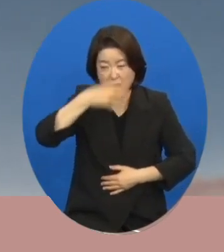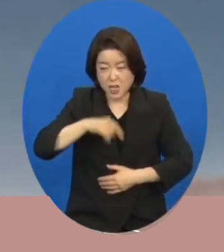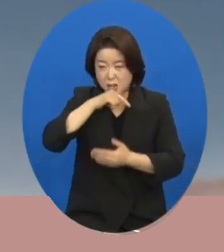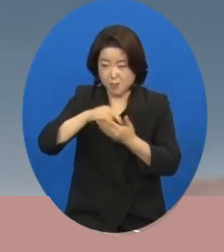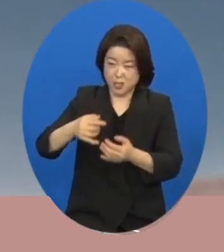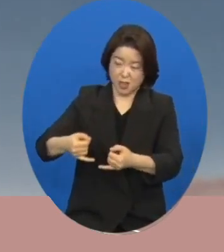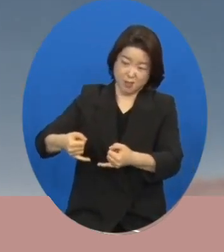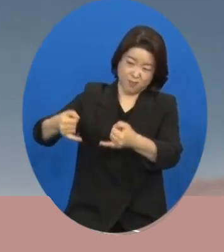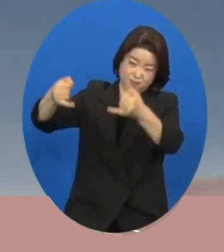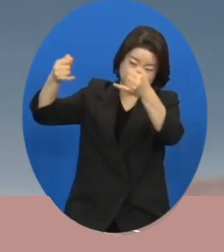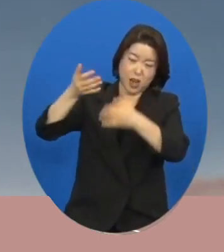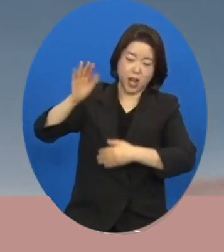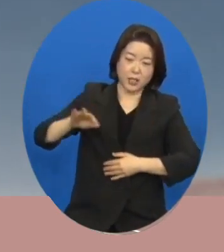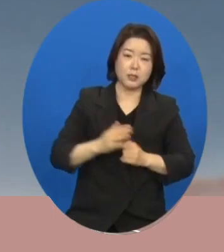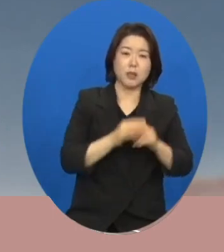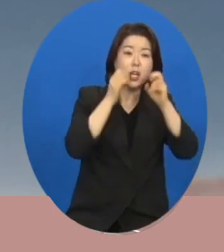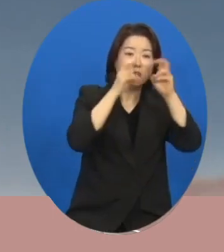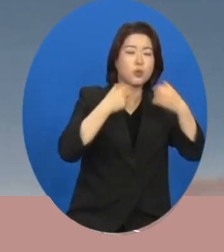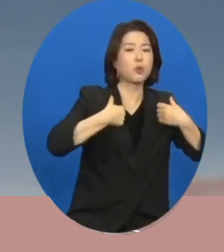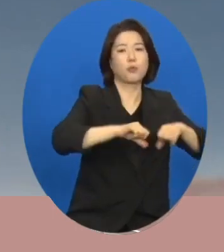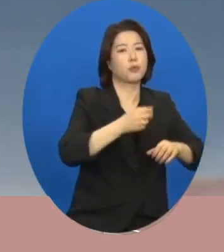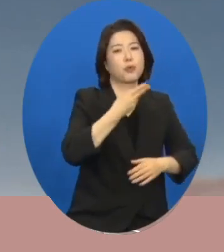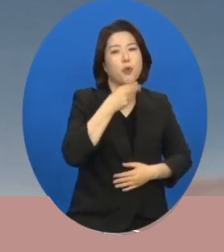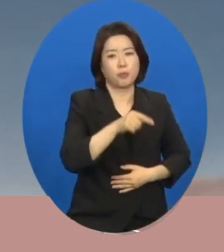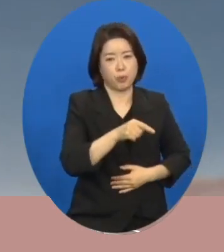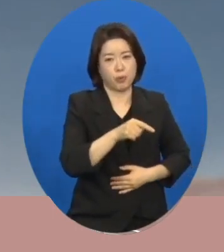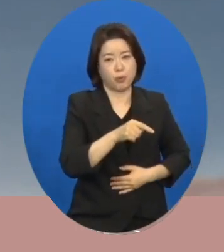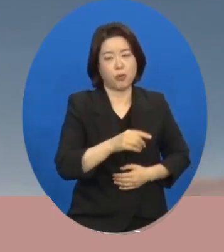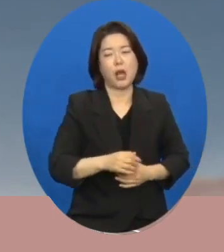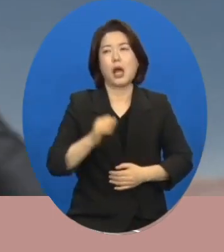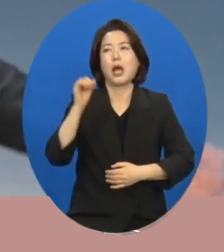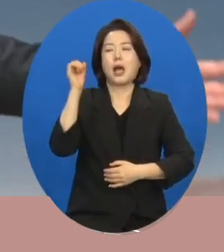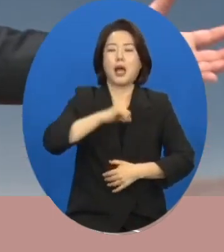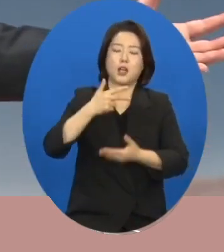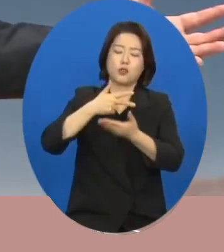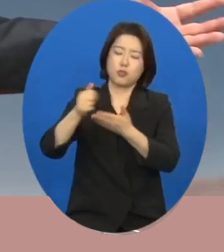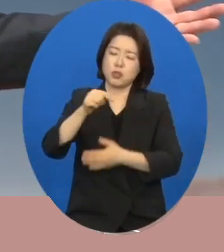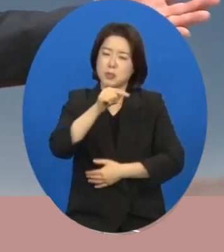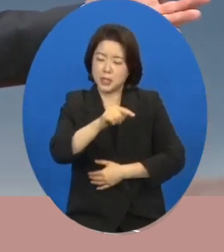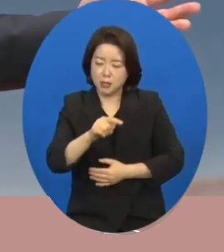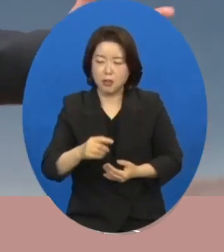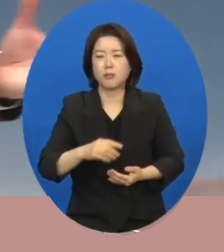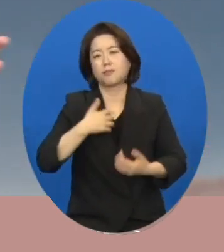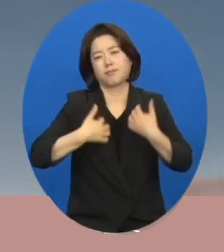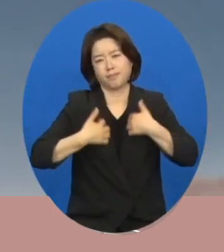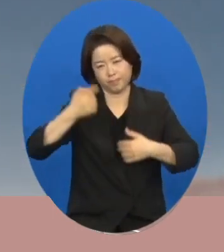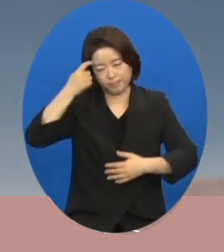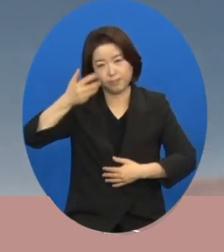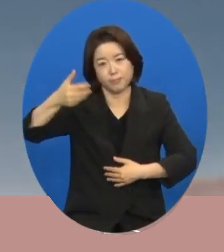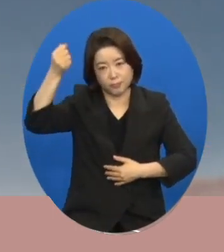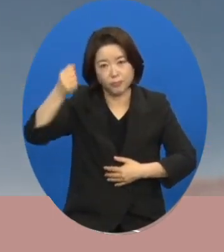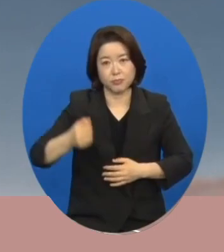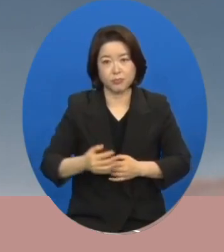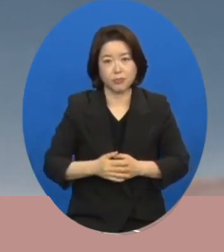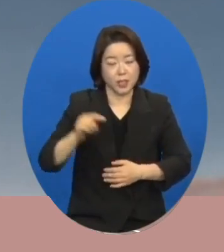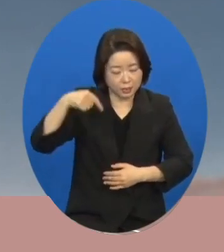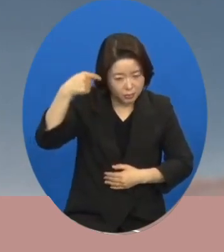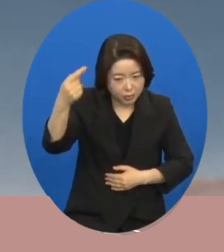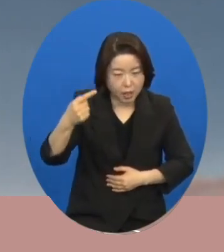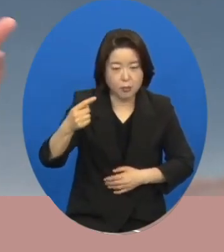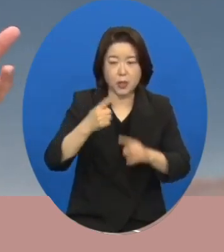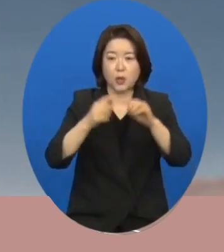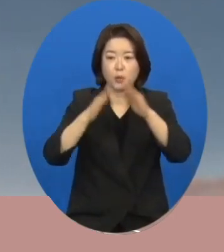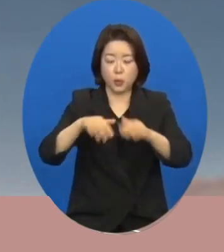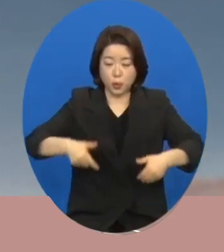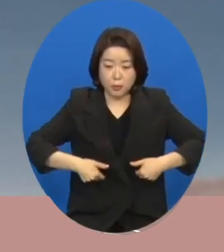때에도 우리가 선교를 포기하지 않았어요 주님이 그것을 기쁘게 여기셨다는 거예요 그래서이 교회에 필요한 것들을 다 채워줄 수가 이제는